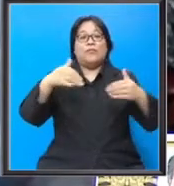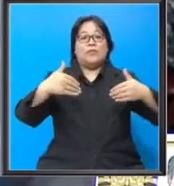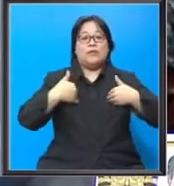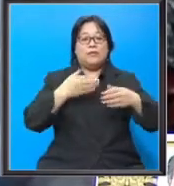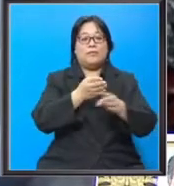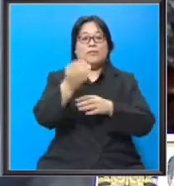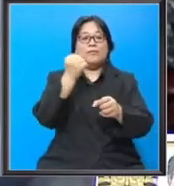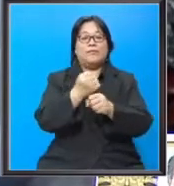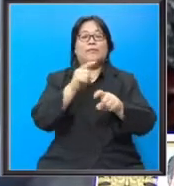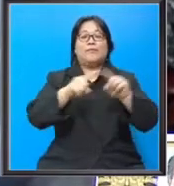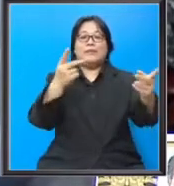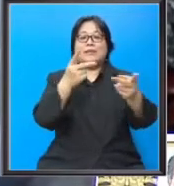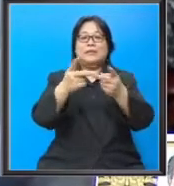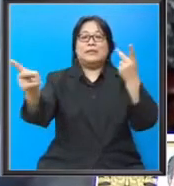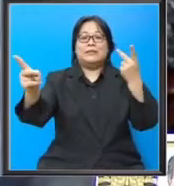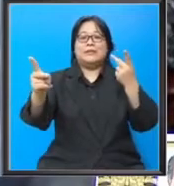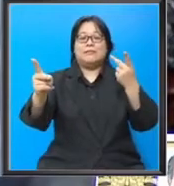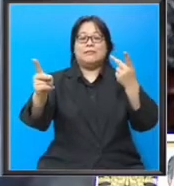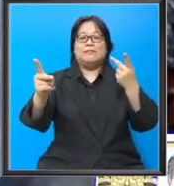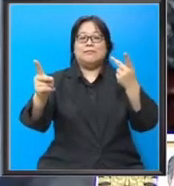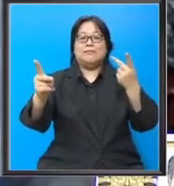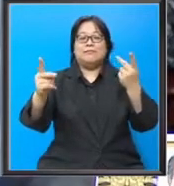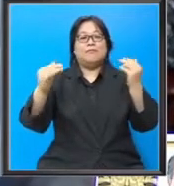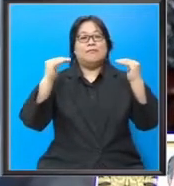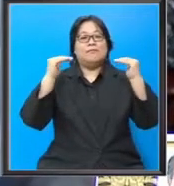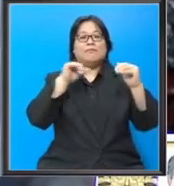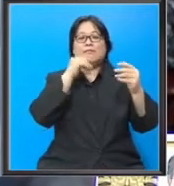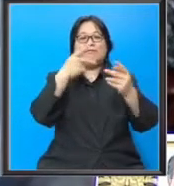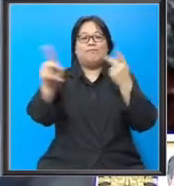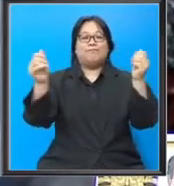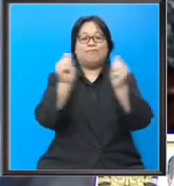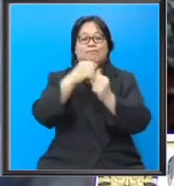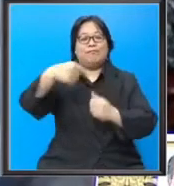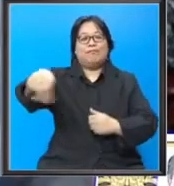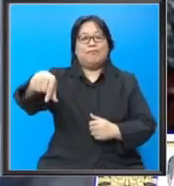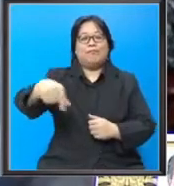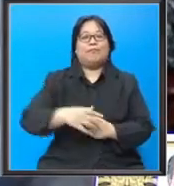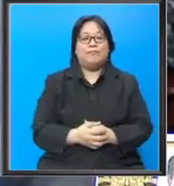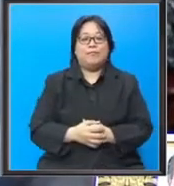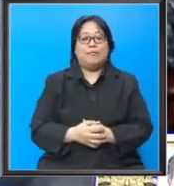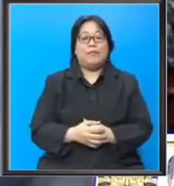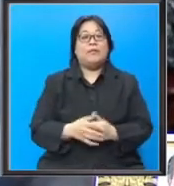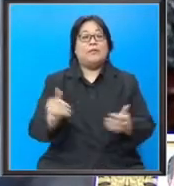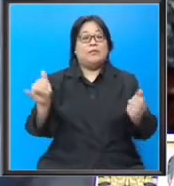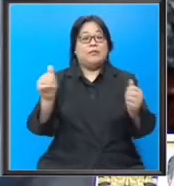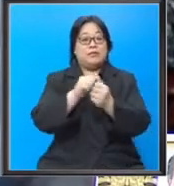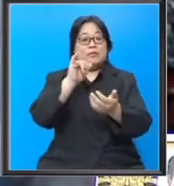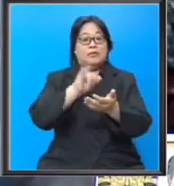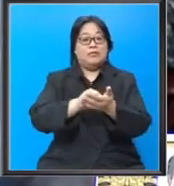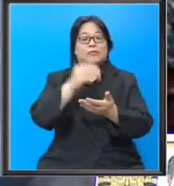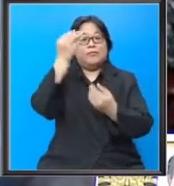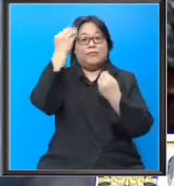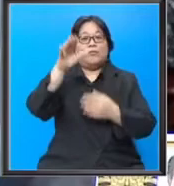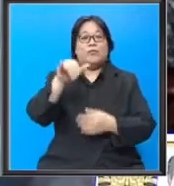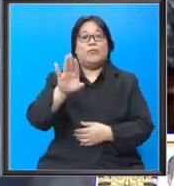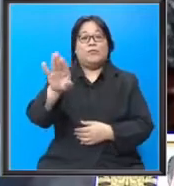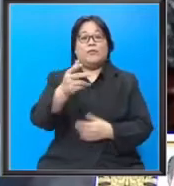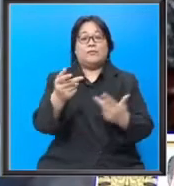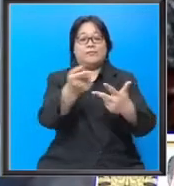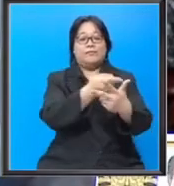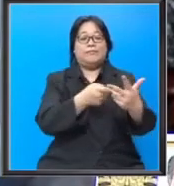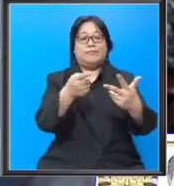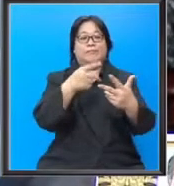pekerjaan yang tidak bertepatan dengan tahap kelayakan Academy mereka jadi sehubungan dengan itu untuk maleman yang Muhammad bahwa